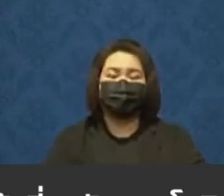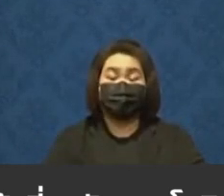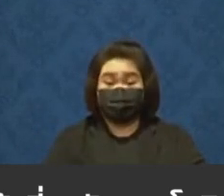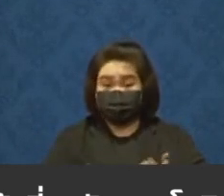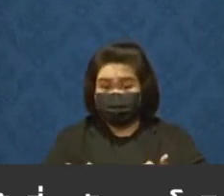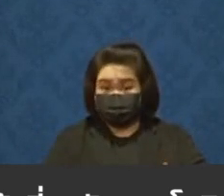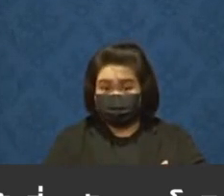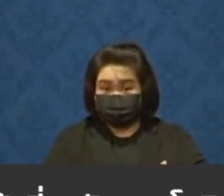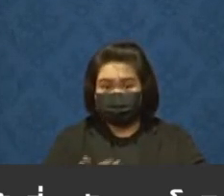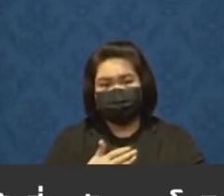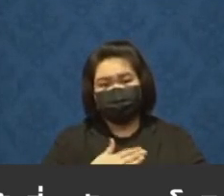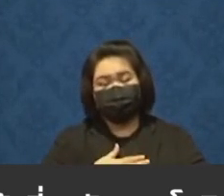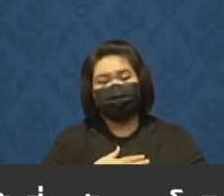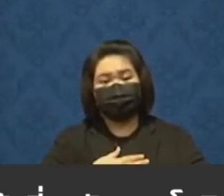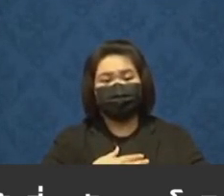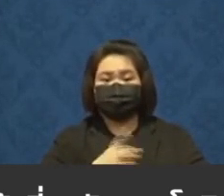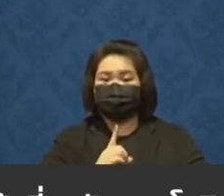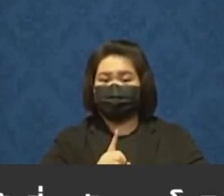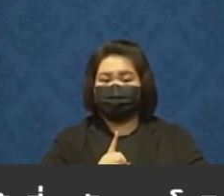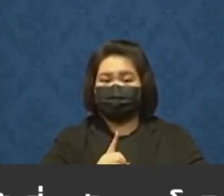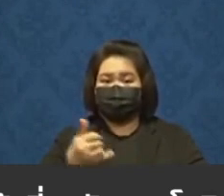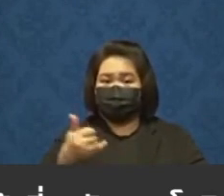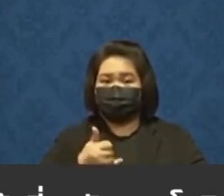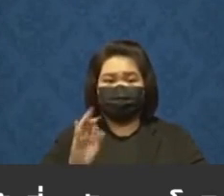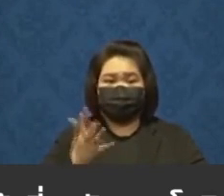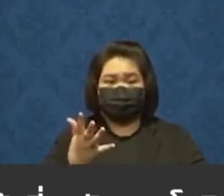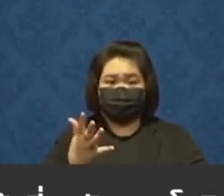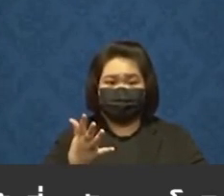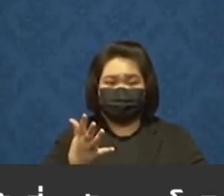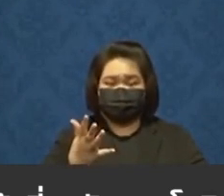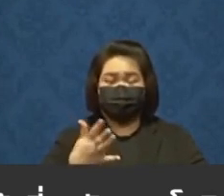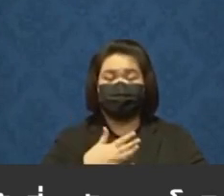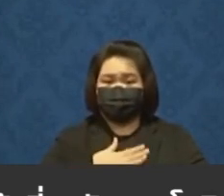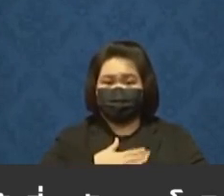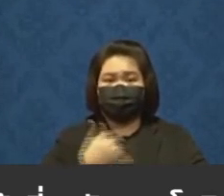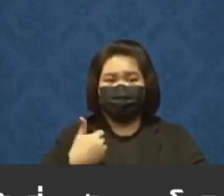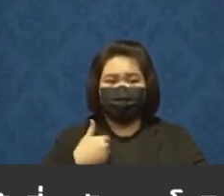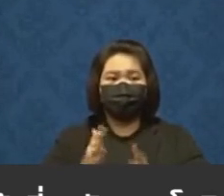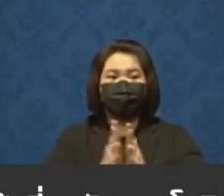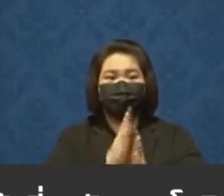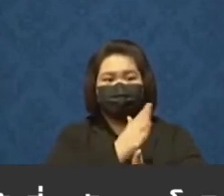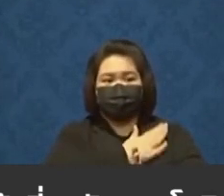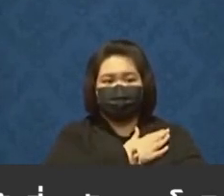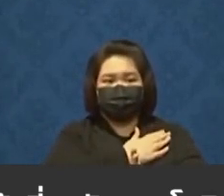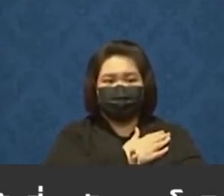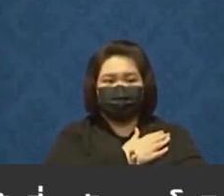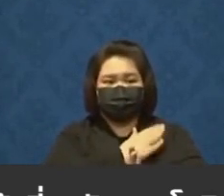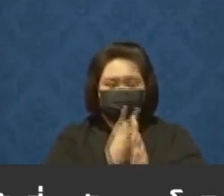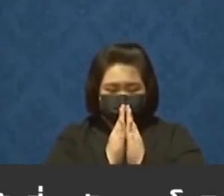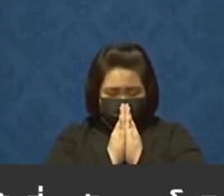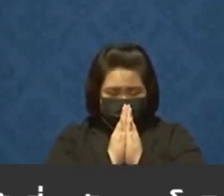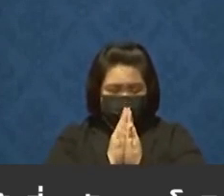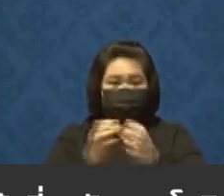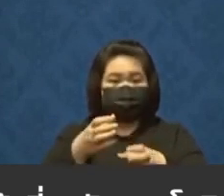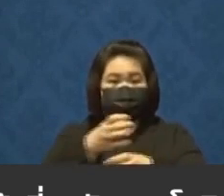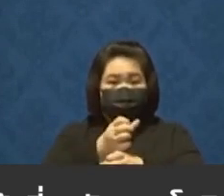ะมงคลกิจสุขสินธารนนท์หัวหน้าพรรคไทยศรีวิไลเบื้องต้นก็ซัดเลยนะฮะเกี่ยวกับเรื่องของงบ